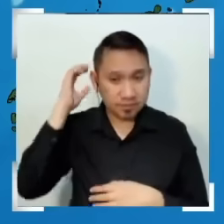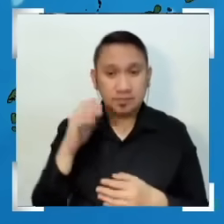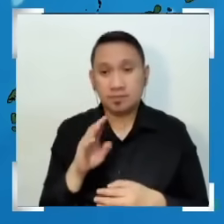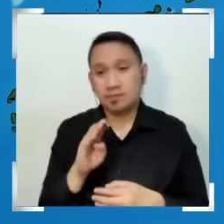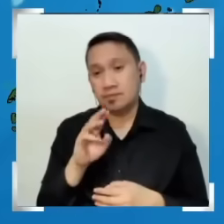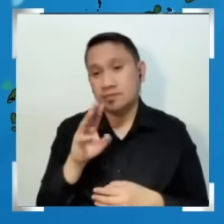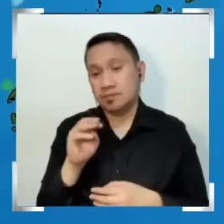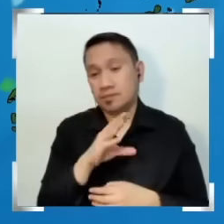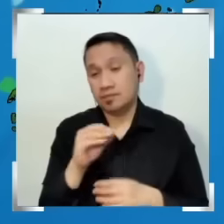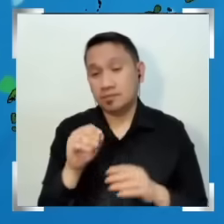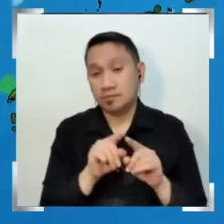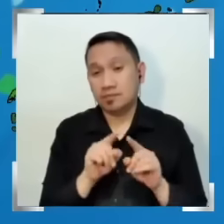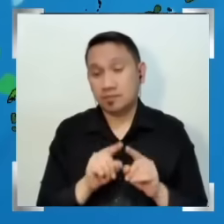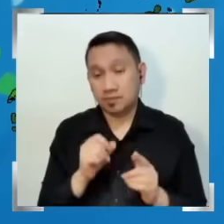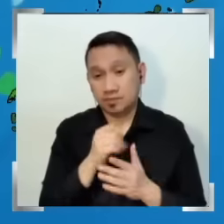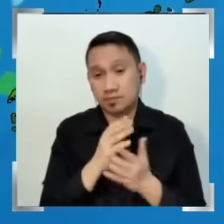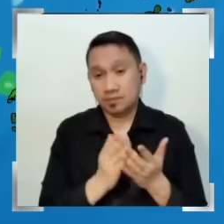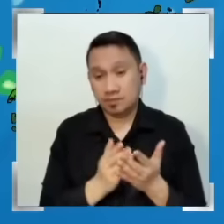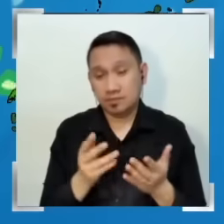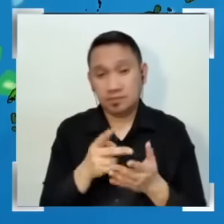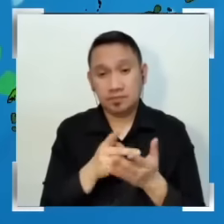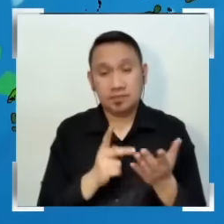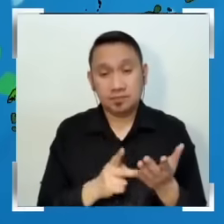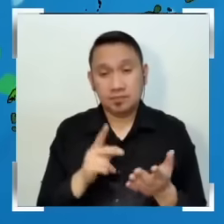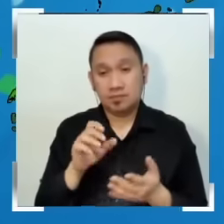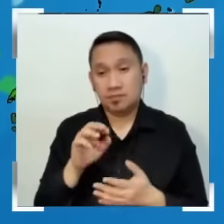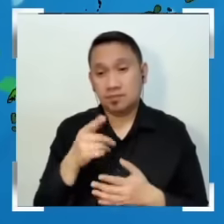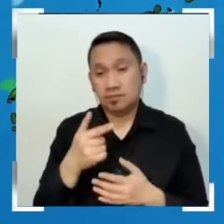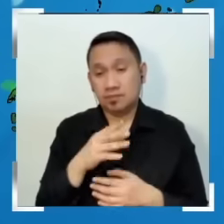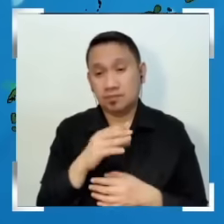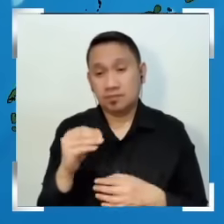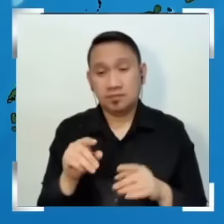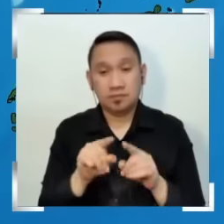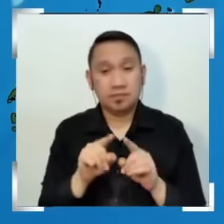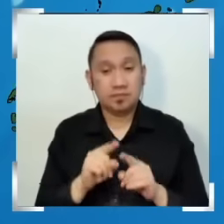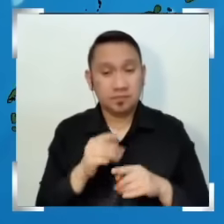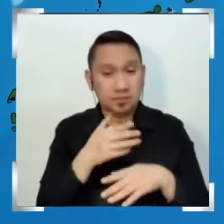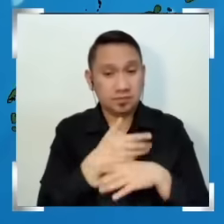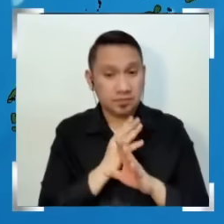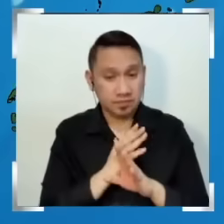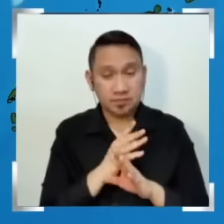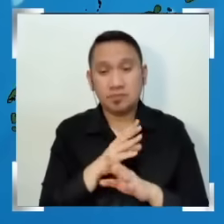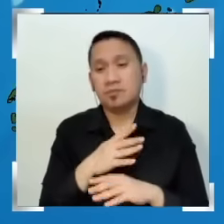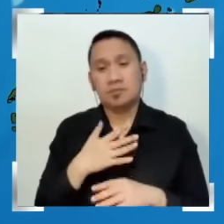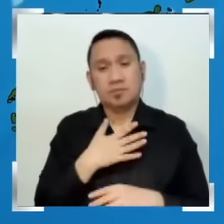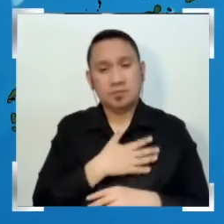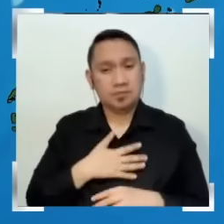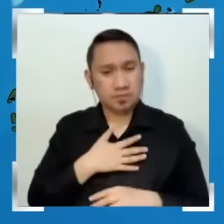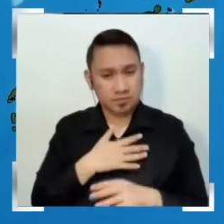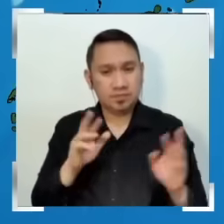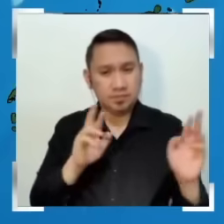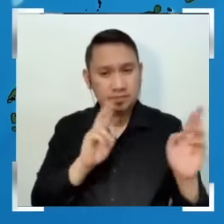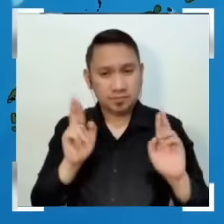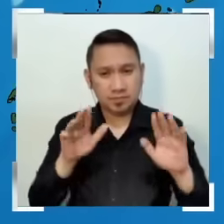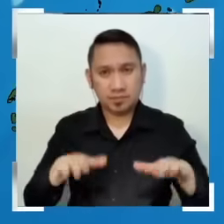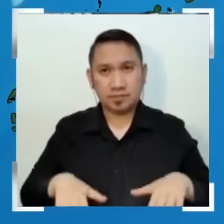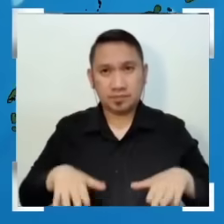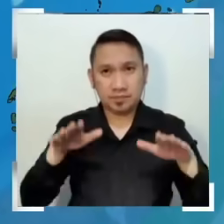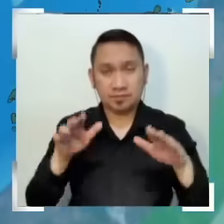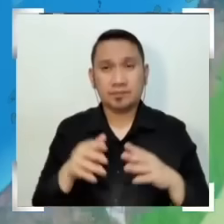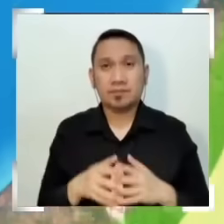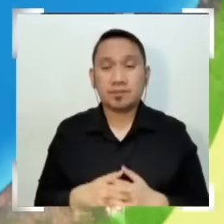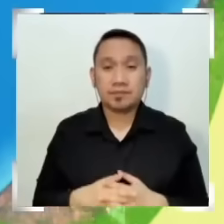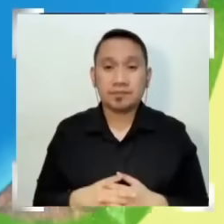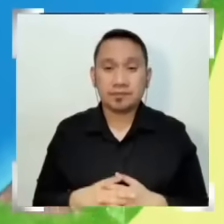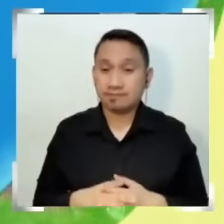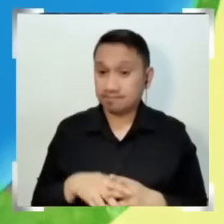dito sa ilang bahagi ng Soccsaygan at Caraga and Davao Region, kaya maging alerto sa banta ng baha o pagguho ng lupa. Dito